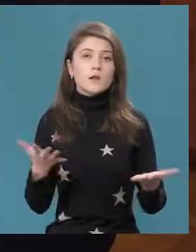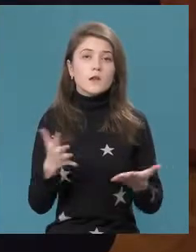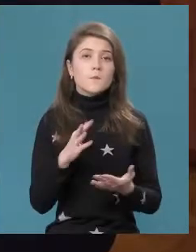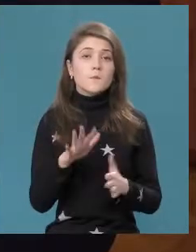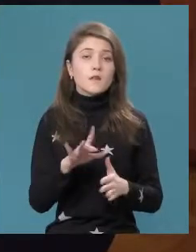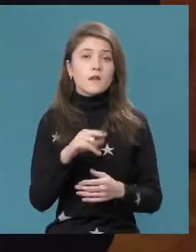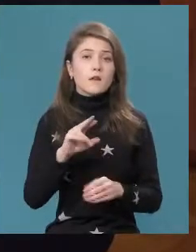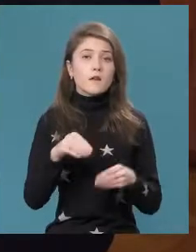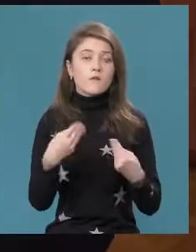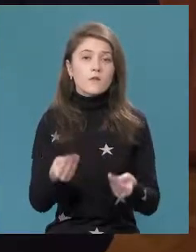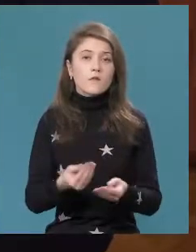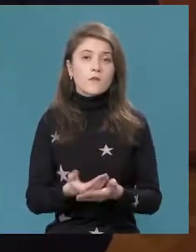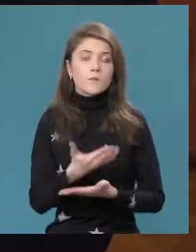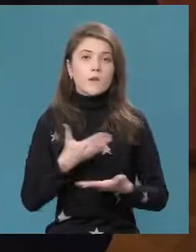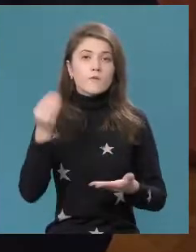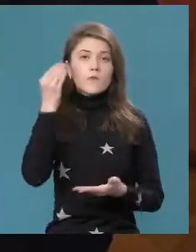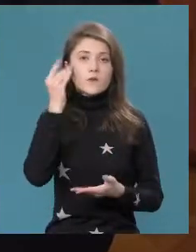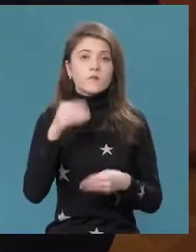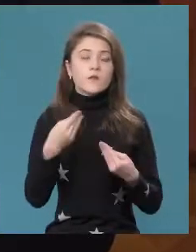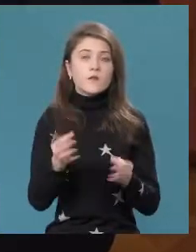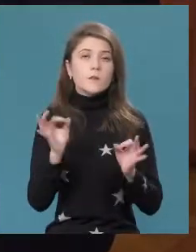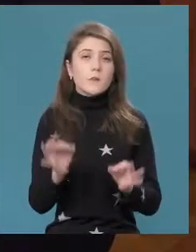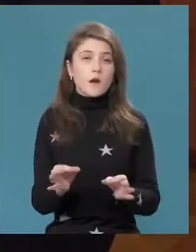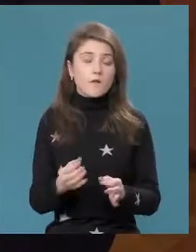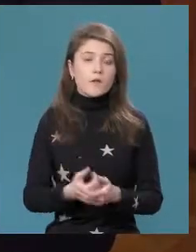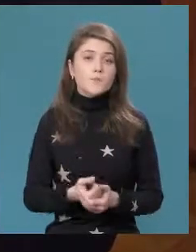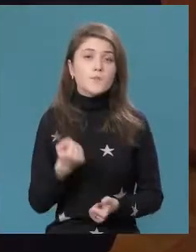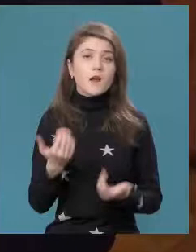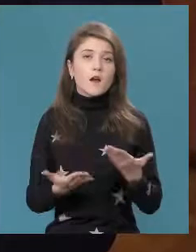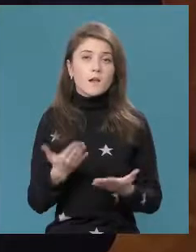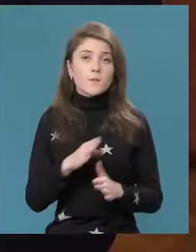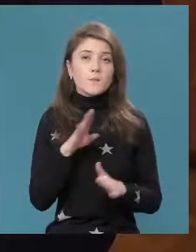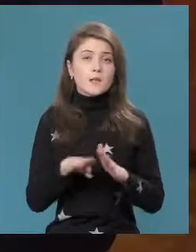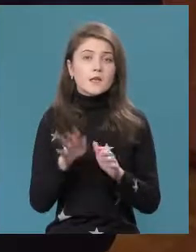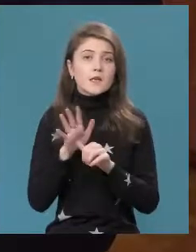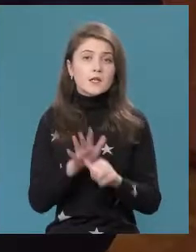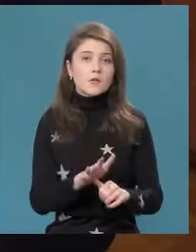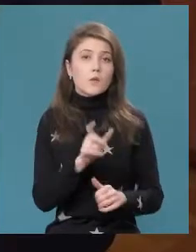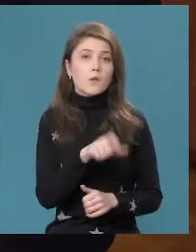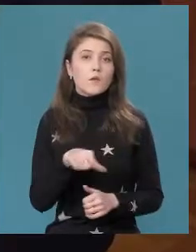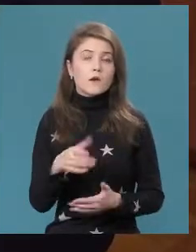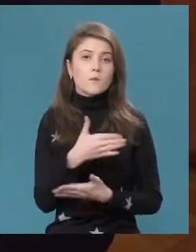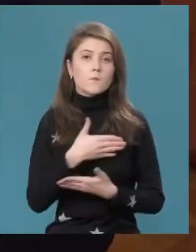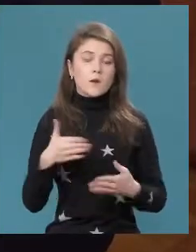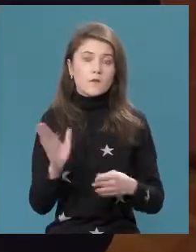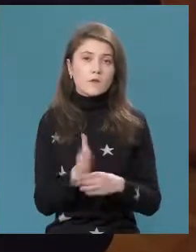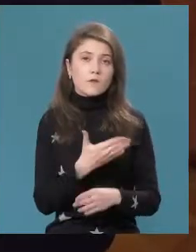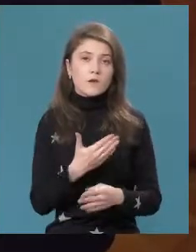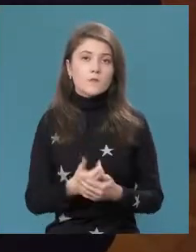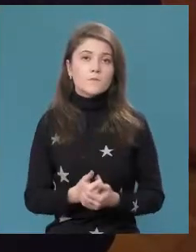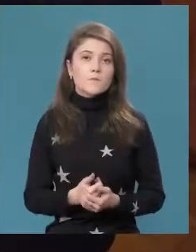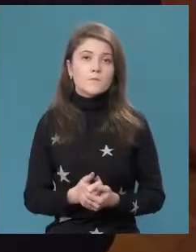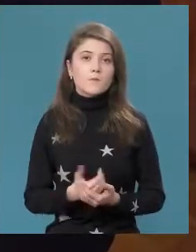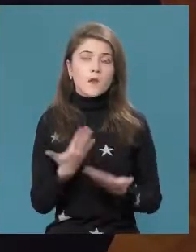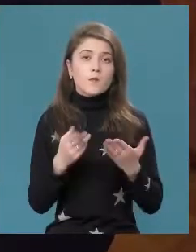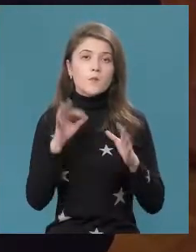видавала, ми вважаємо, що ми видавали їх правильно, але під тиском людей ми скасували містобудівні умови і обмеження. Але по закону